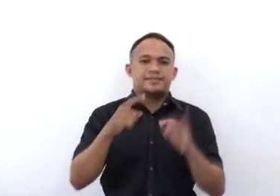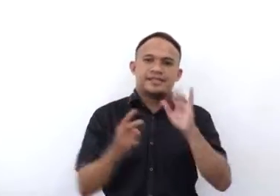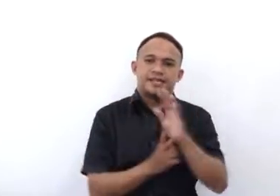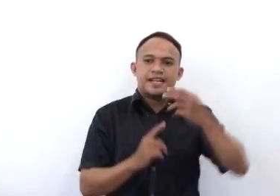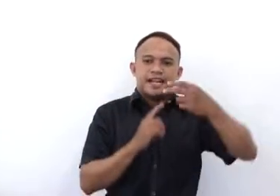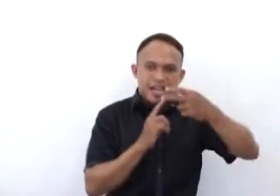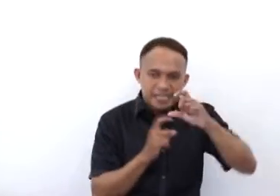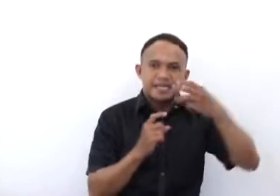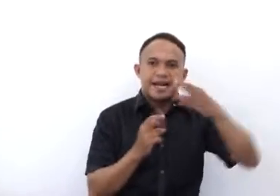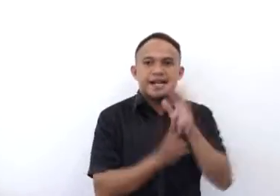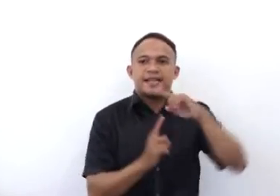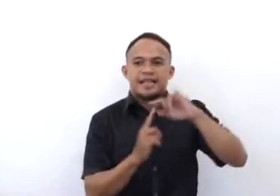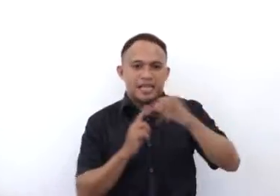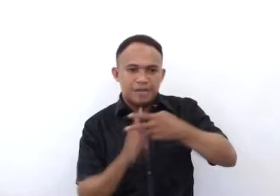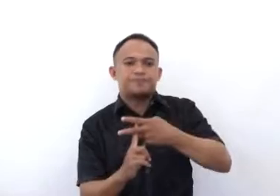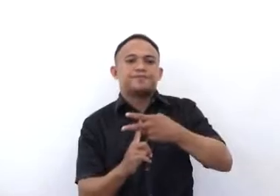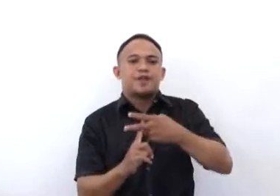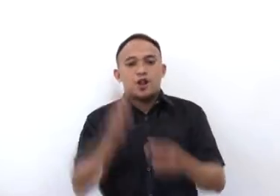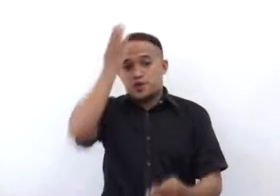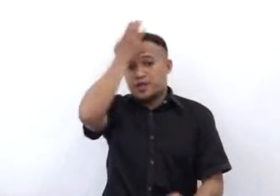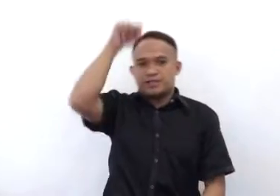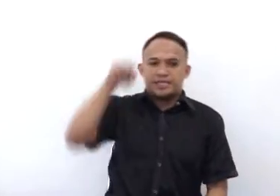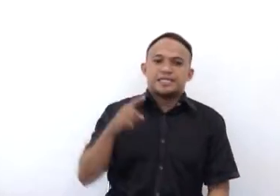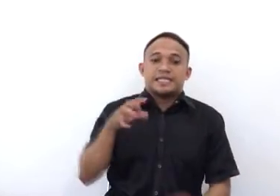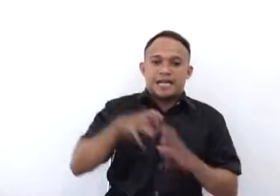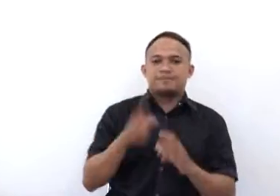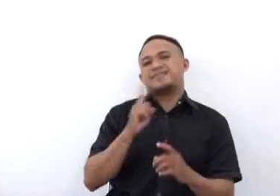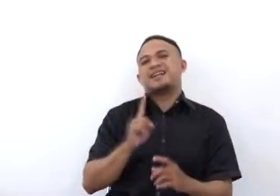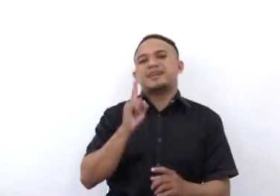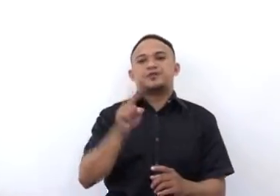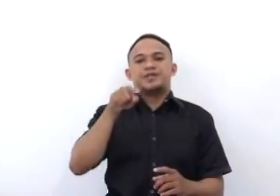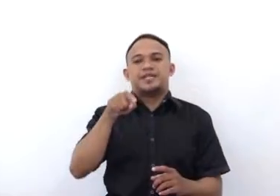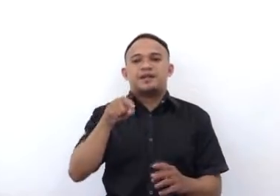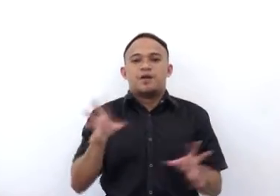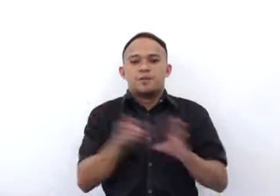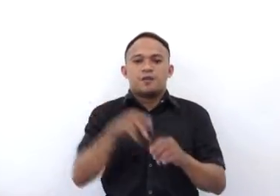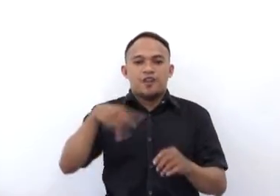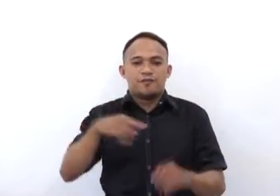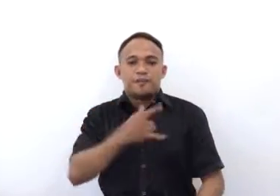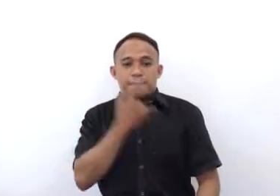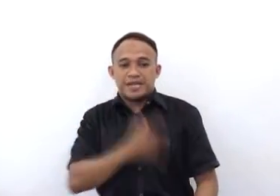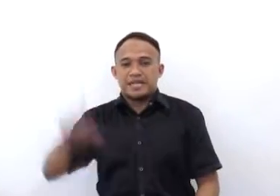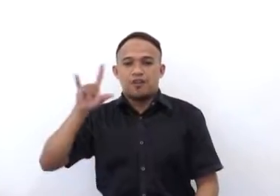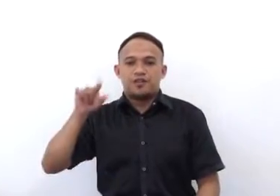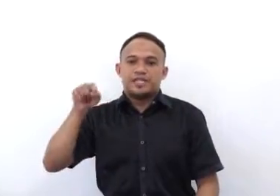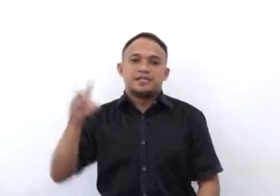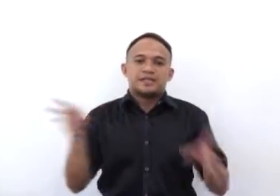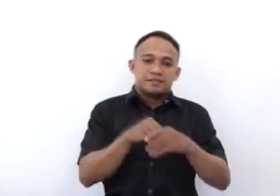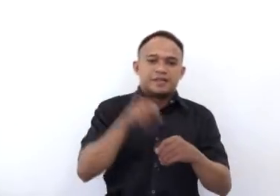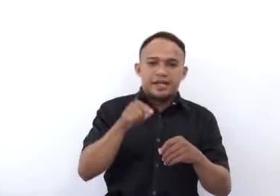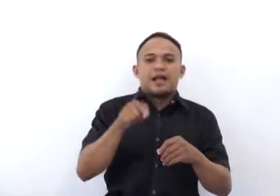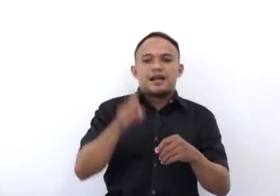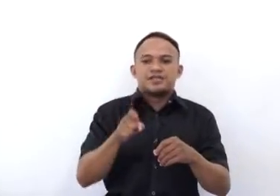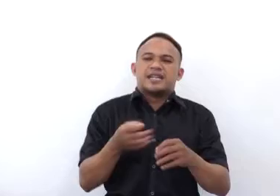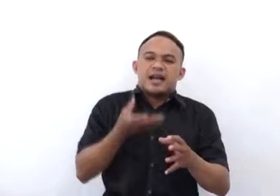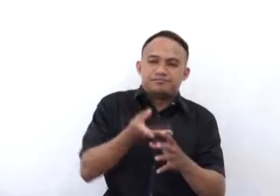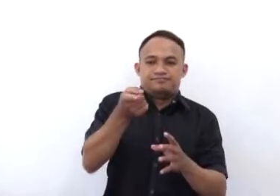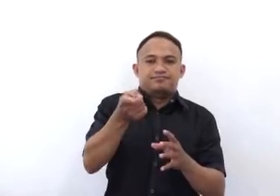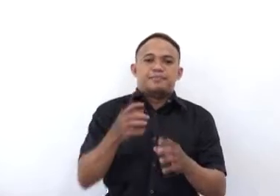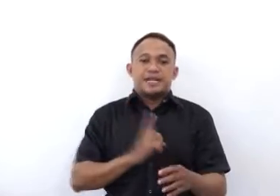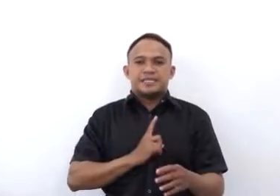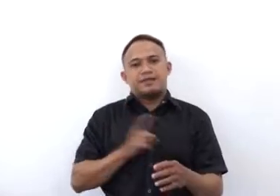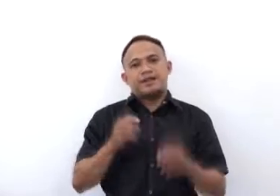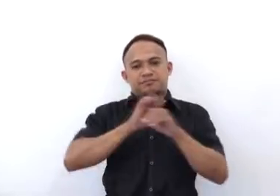Provinsi Gorontalo menjadi salah satu yang terendah. Meski sedang isolasi mandiri karena COVID-19, Rusli memimpin